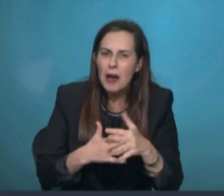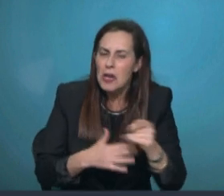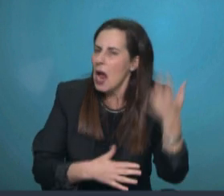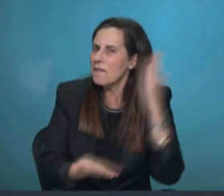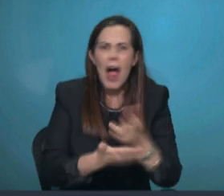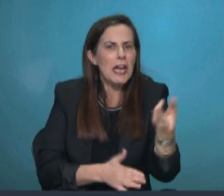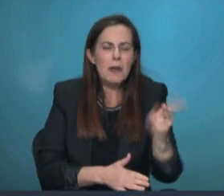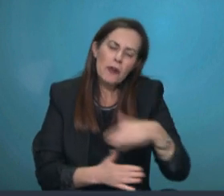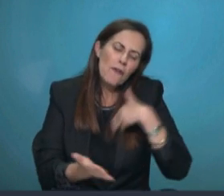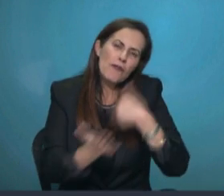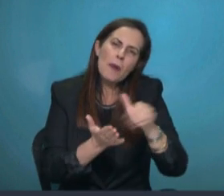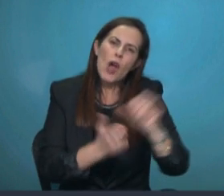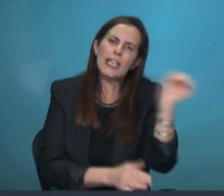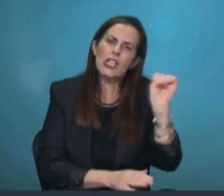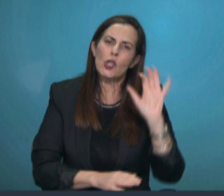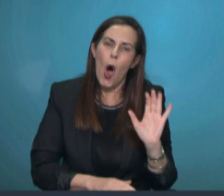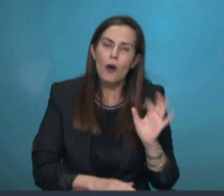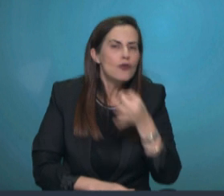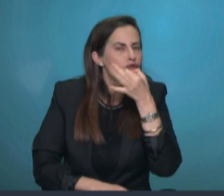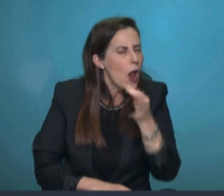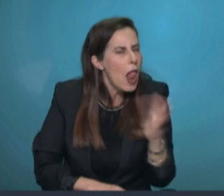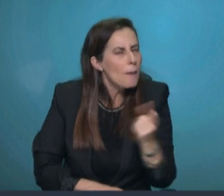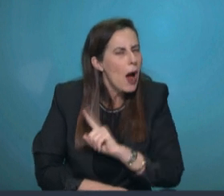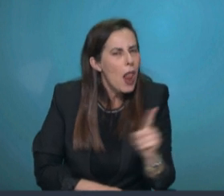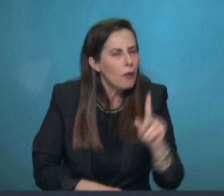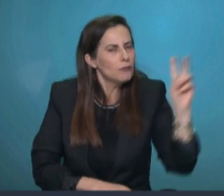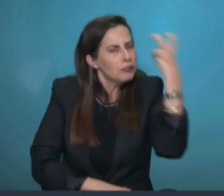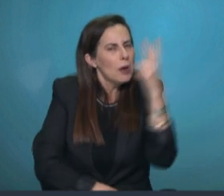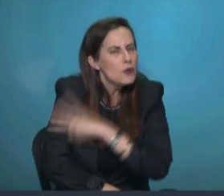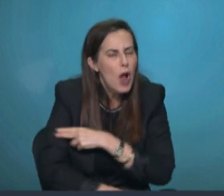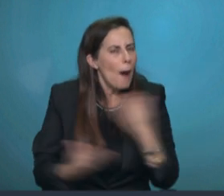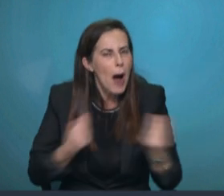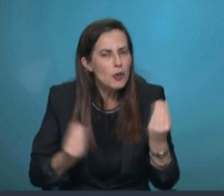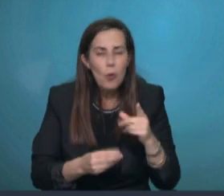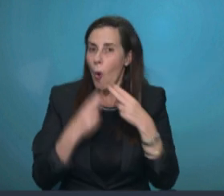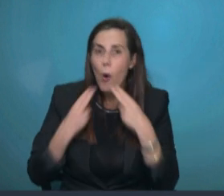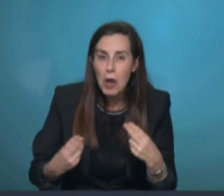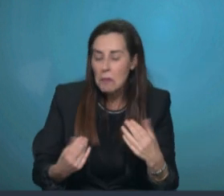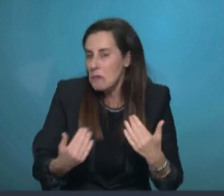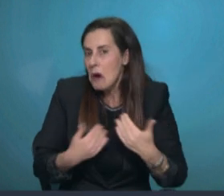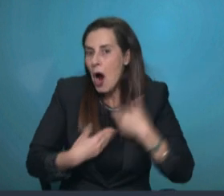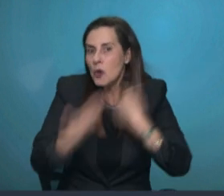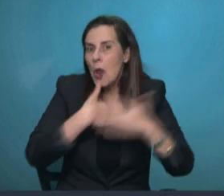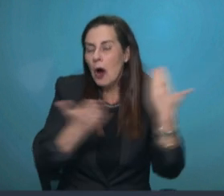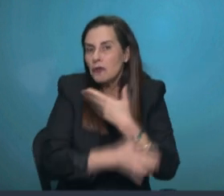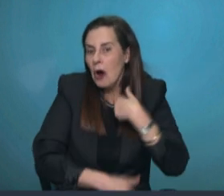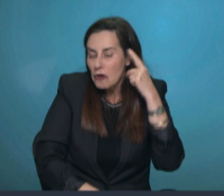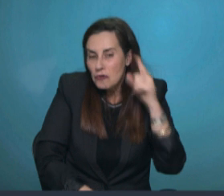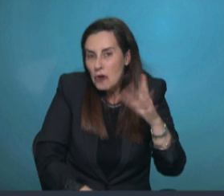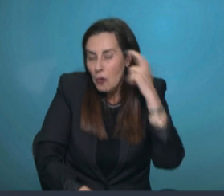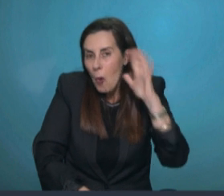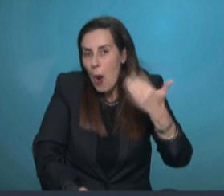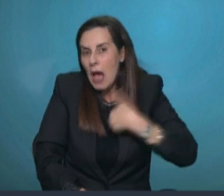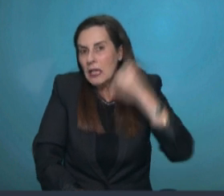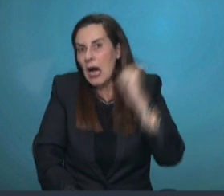והמשכתי לנסוע. הוא נשאל, מדוע לא הזעיק עזרה? הוא משיב, אני הולך חדש וחשבתי שיחשבו שאני רצחתי